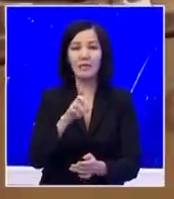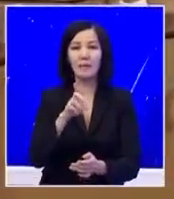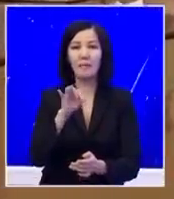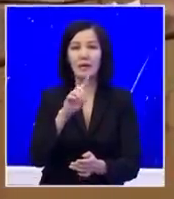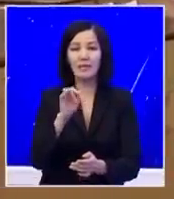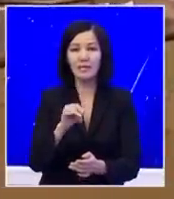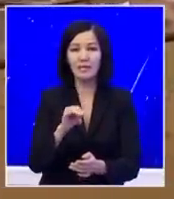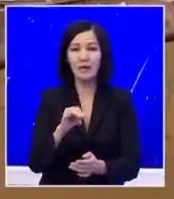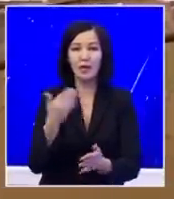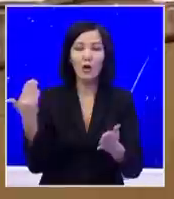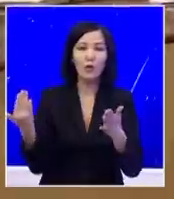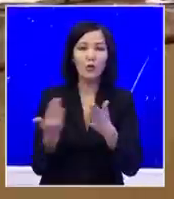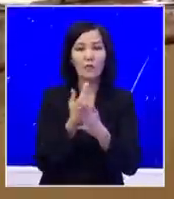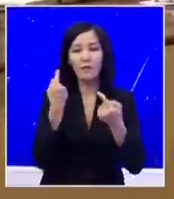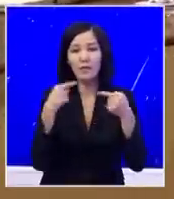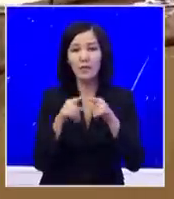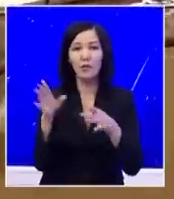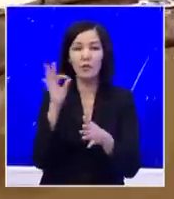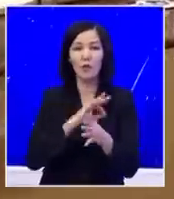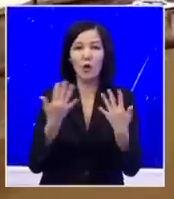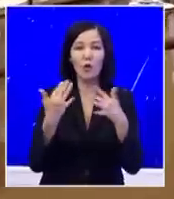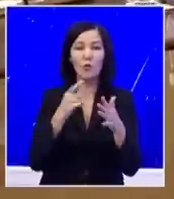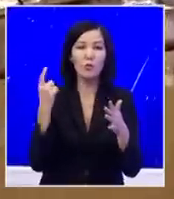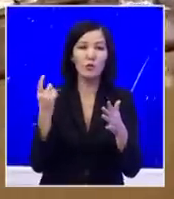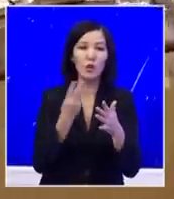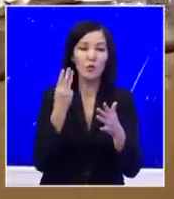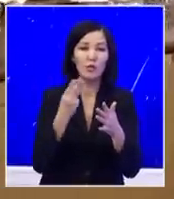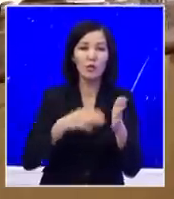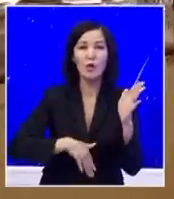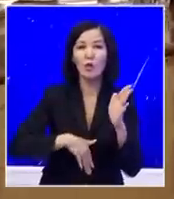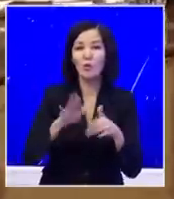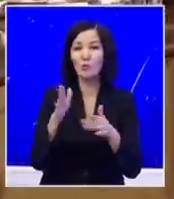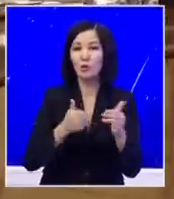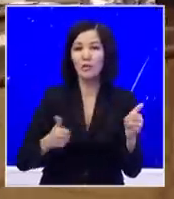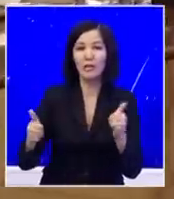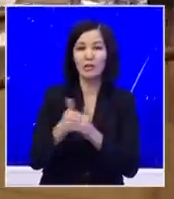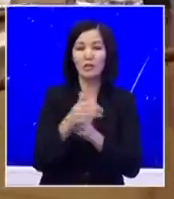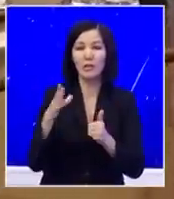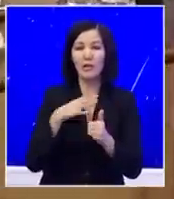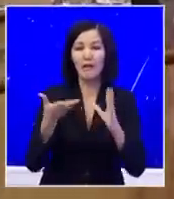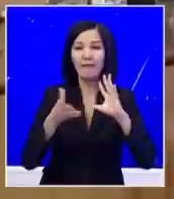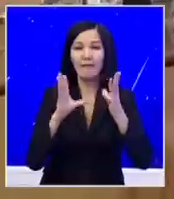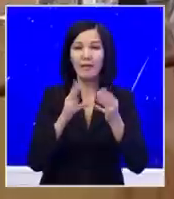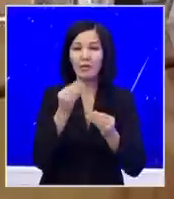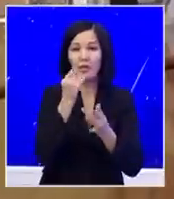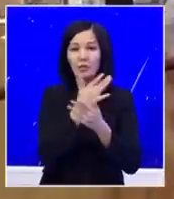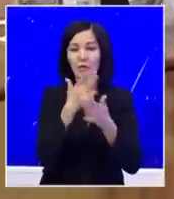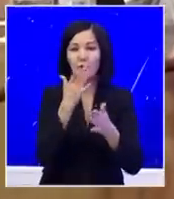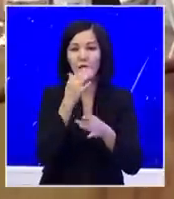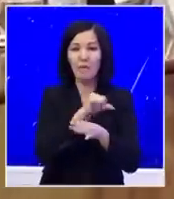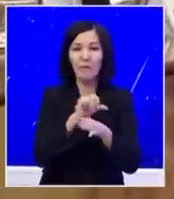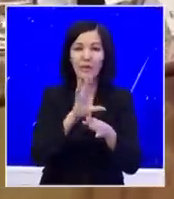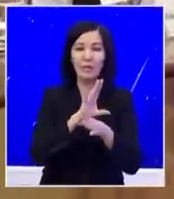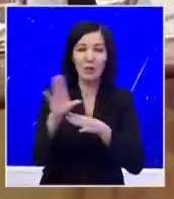инновацияны кеңінен қолдану арқылы ауыл шаруашылығында нақты жетістіктерге қол жеткізді. Нәтижесінде бұл елдер азық-түлік